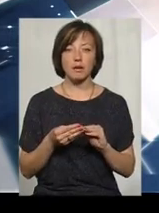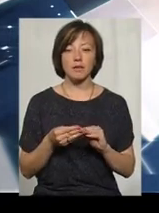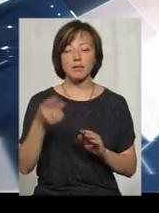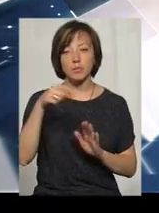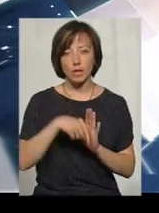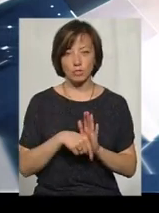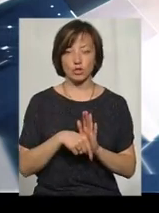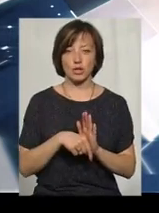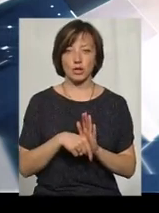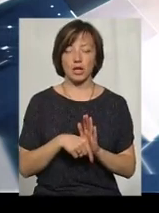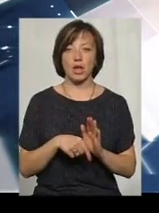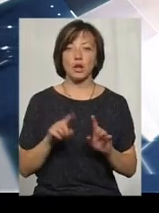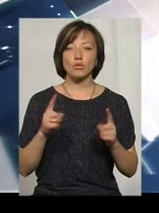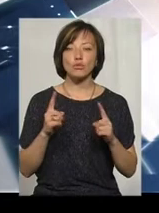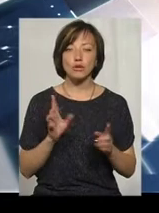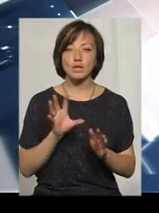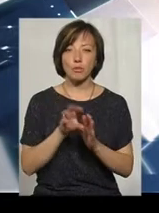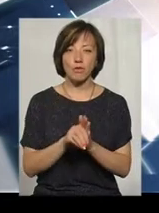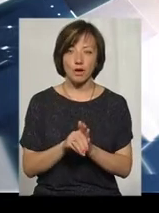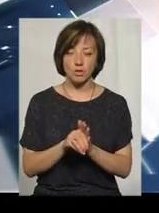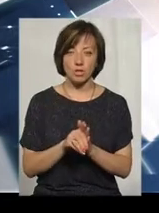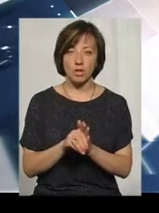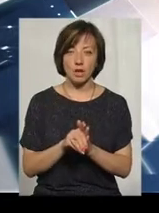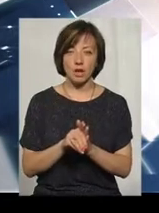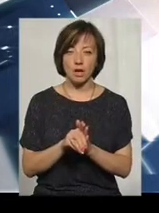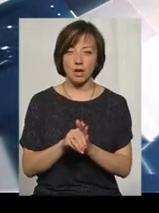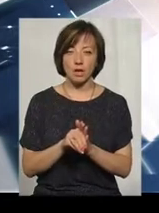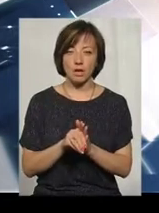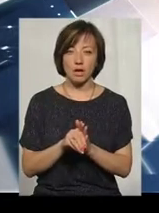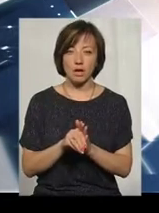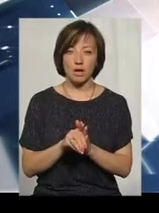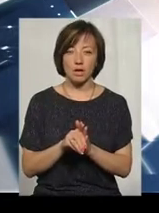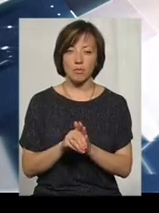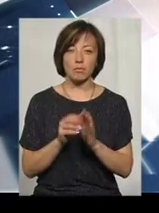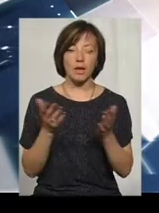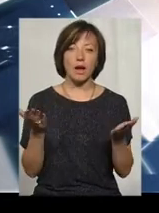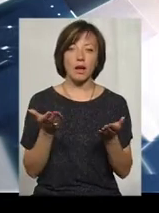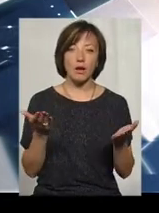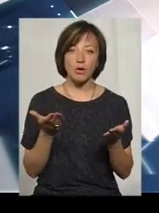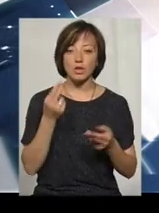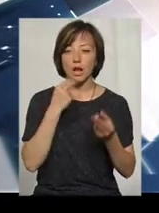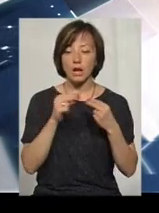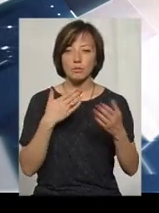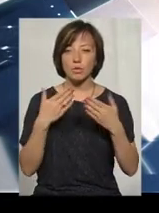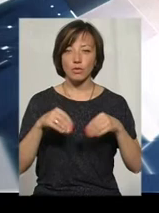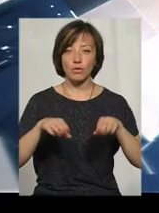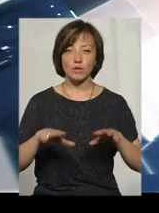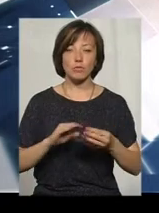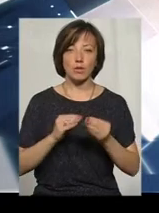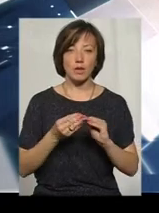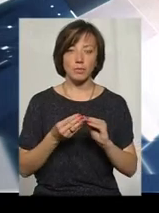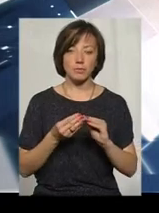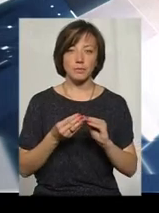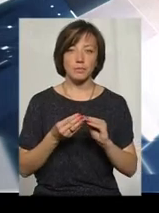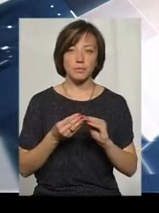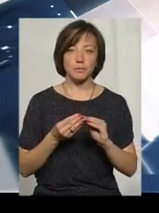глибше. Тому що запровадження якихось прогресивних підходів до вирішення проблем різного